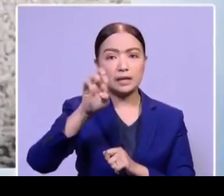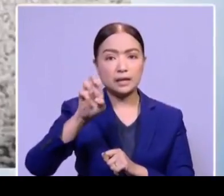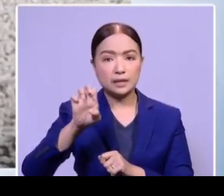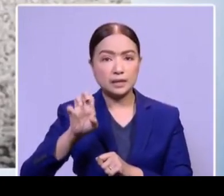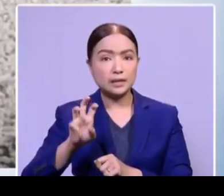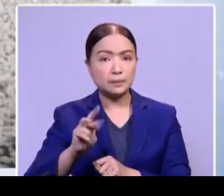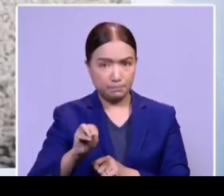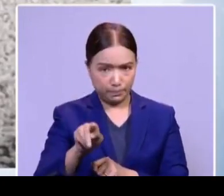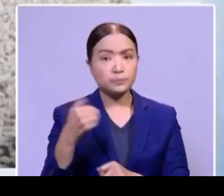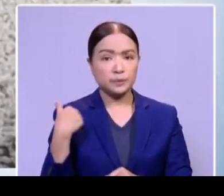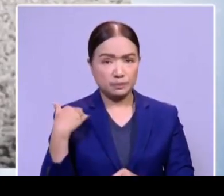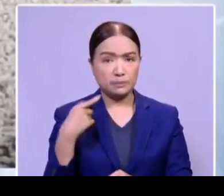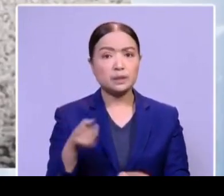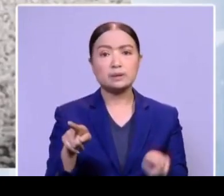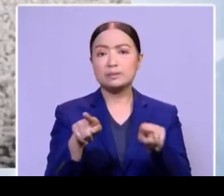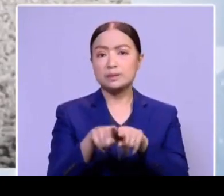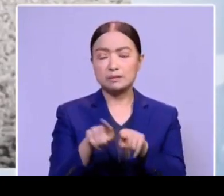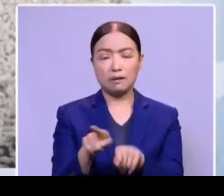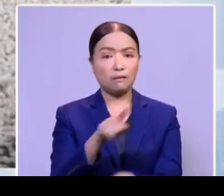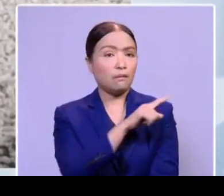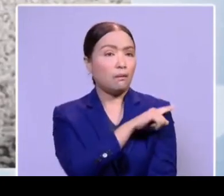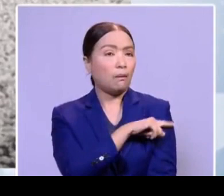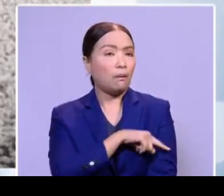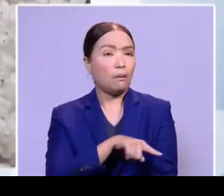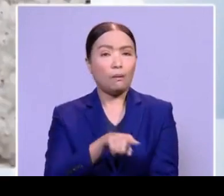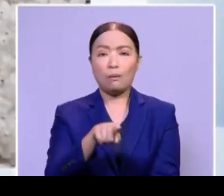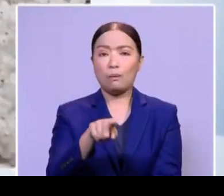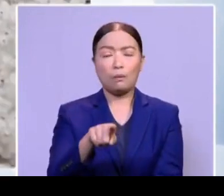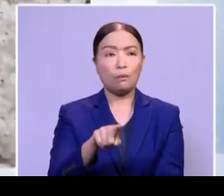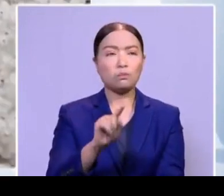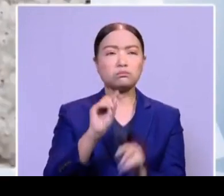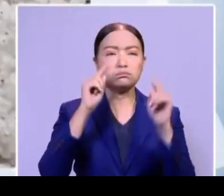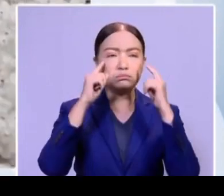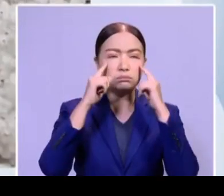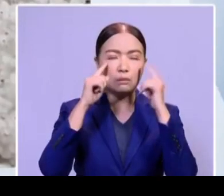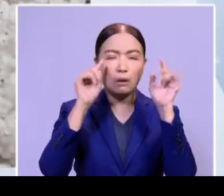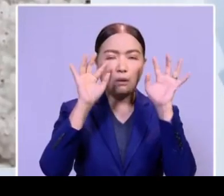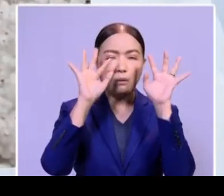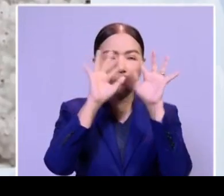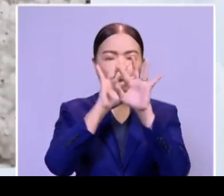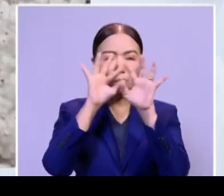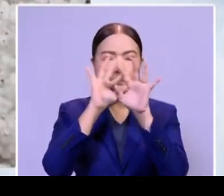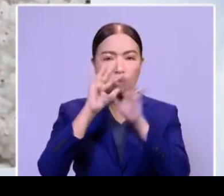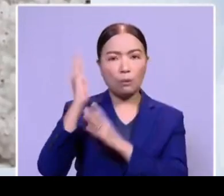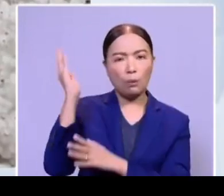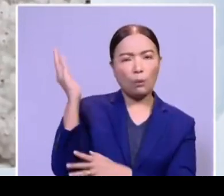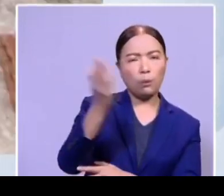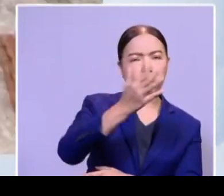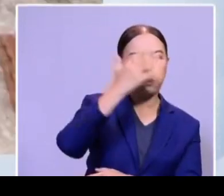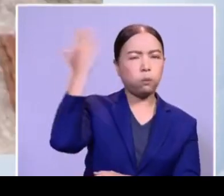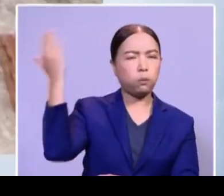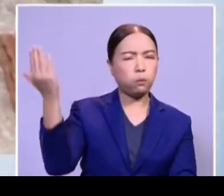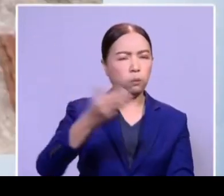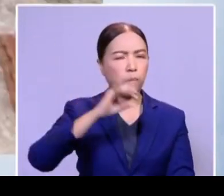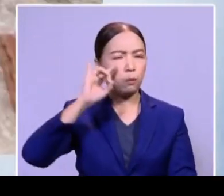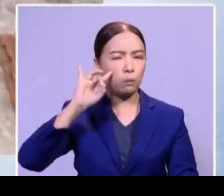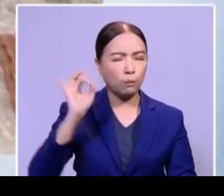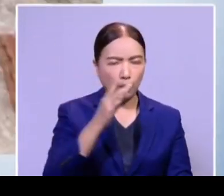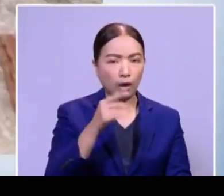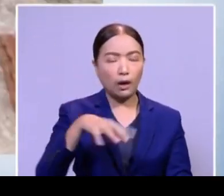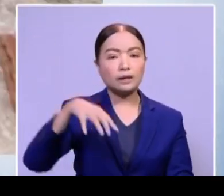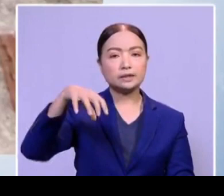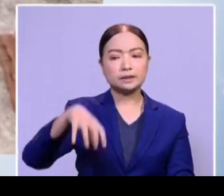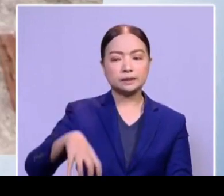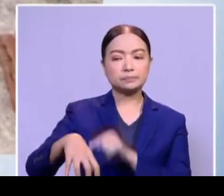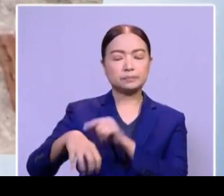ดูสิฮะขาวโพลนเลยท้องฟ้าในช่วงเวลานั้นมืดครึ้มมีลมพัดแรงด้วยนะฮะทางป้องกันและบรรเทาส